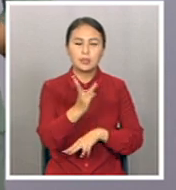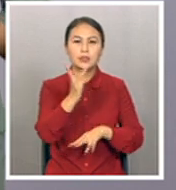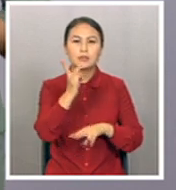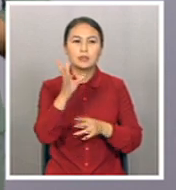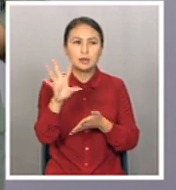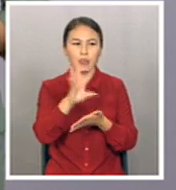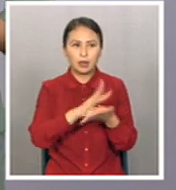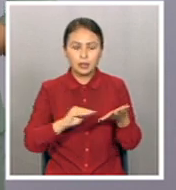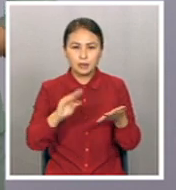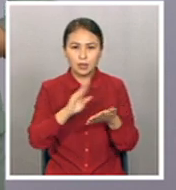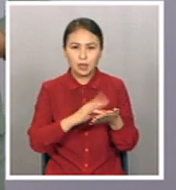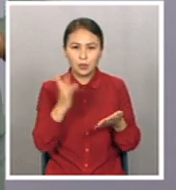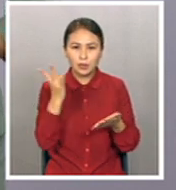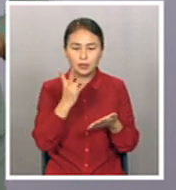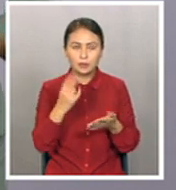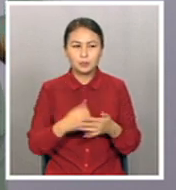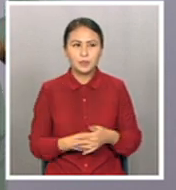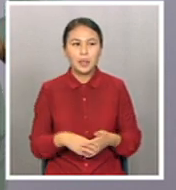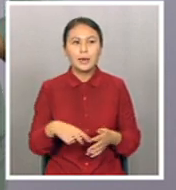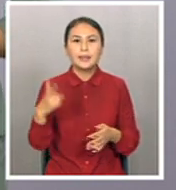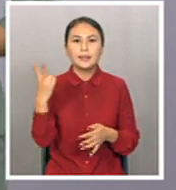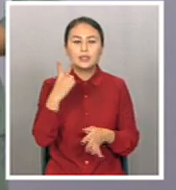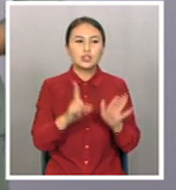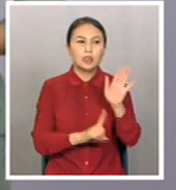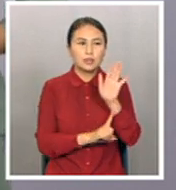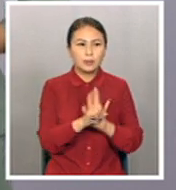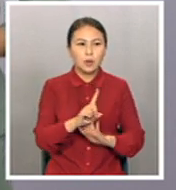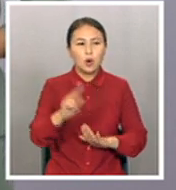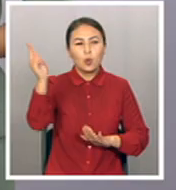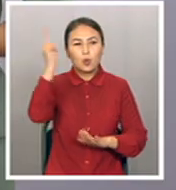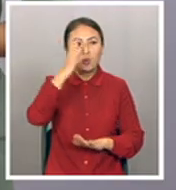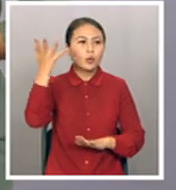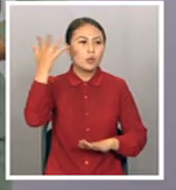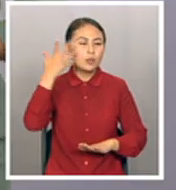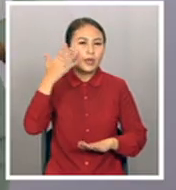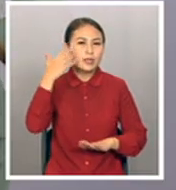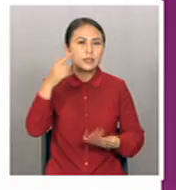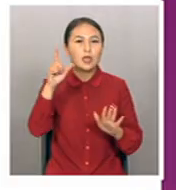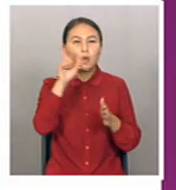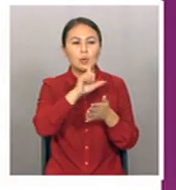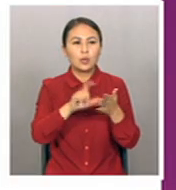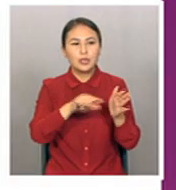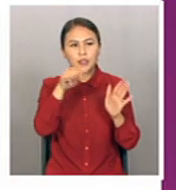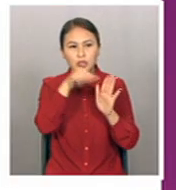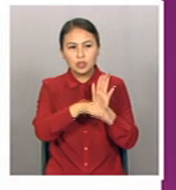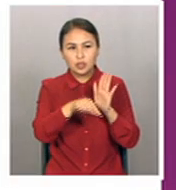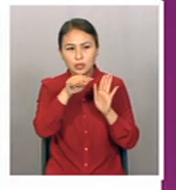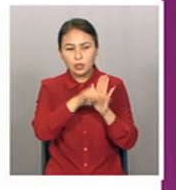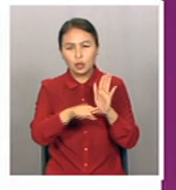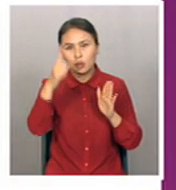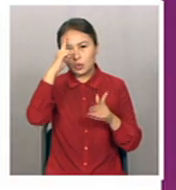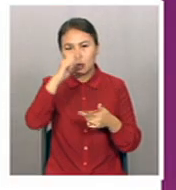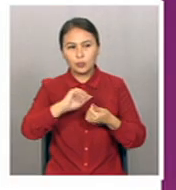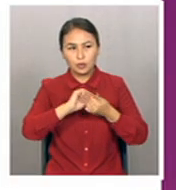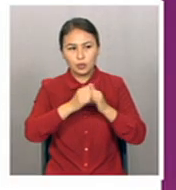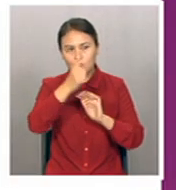2-3 мәрте қайталау керек. Екінші қадам. Оқу барысында өлең ішіндегі ұғымды